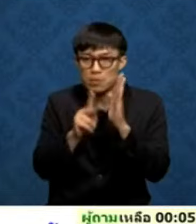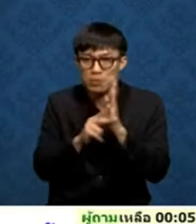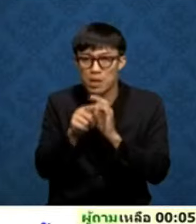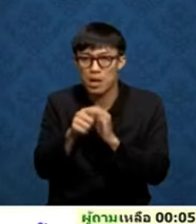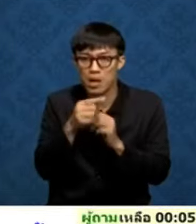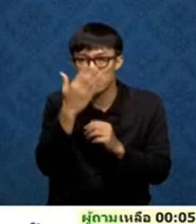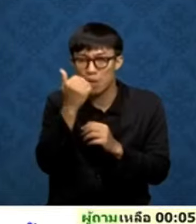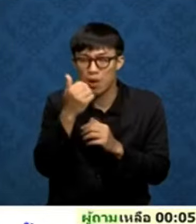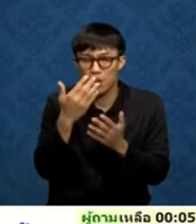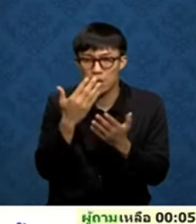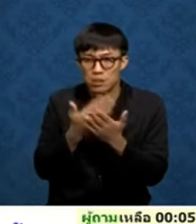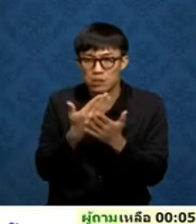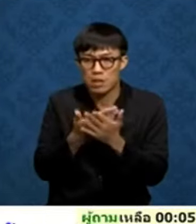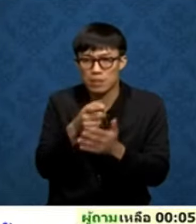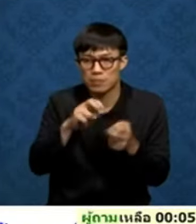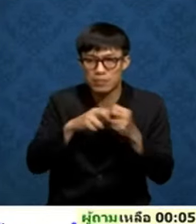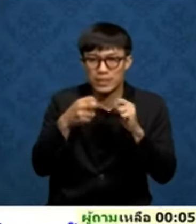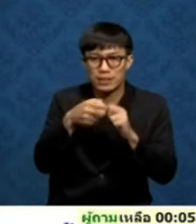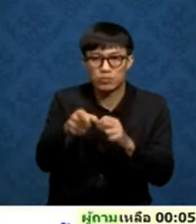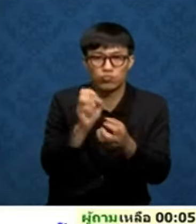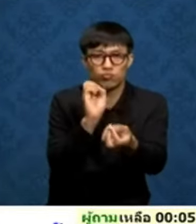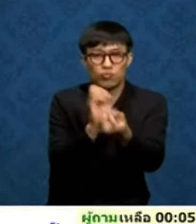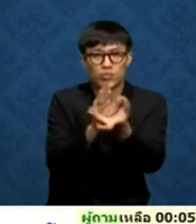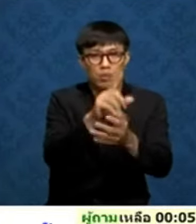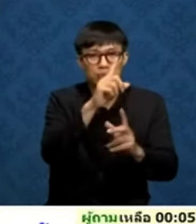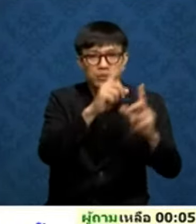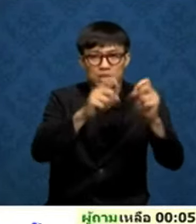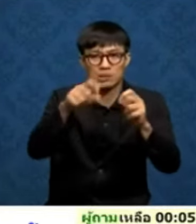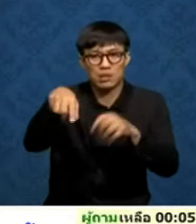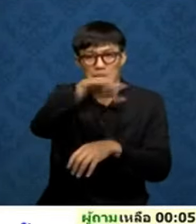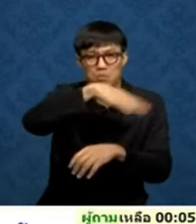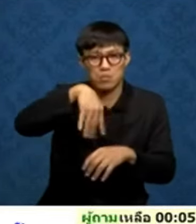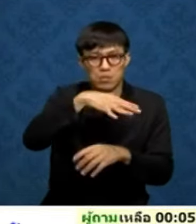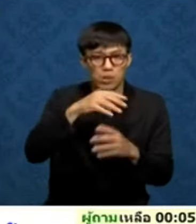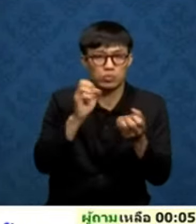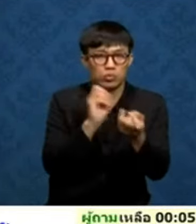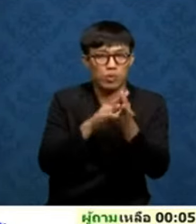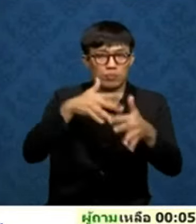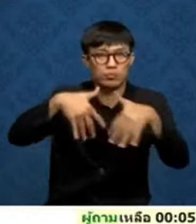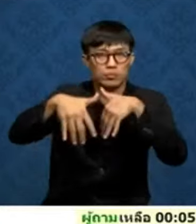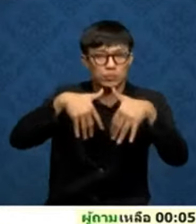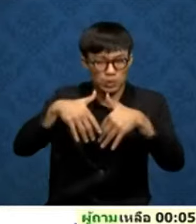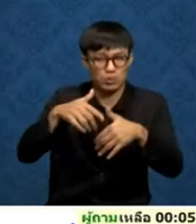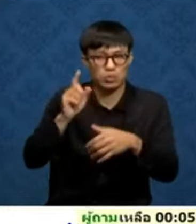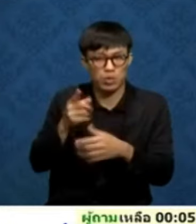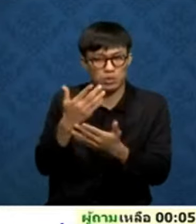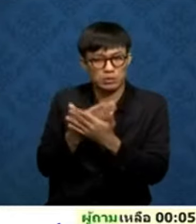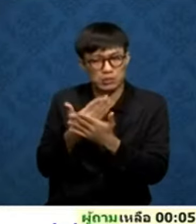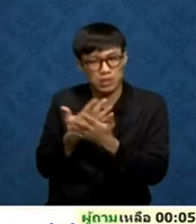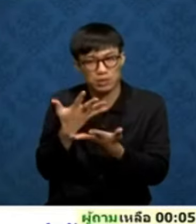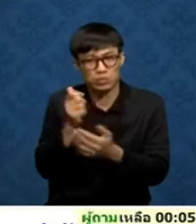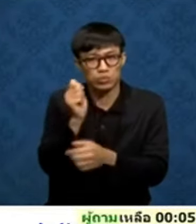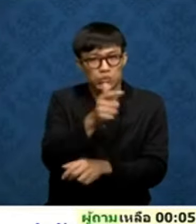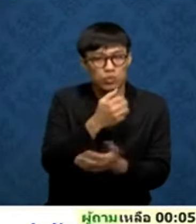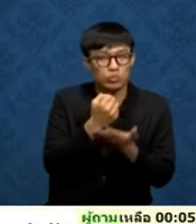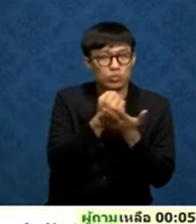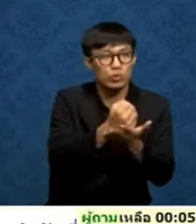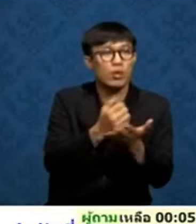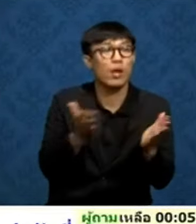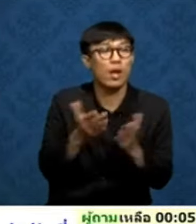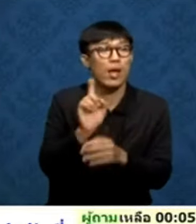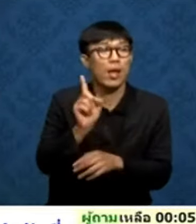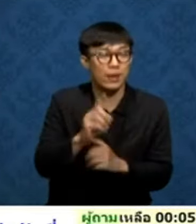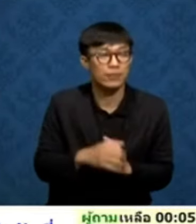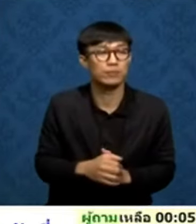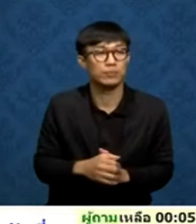ดเชยสิ่งที่จะต้องที่เสียหายและจะต้องดำเนินการนะครับแล้วก็เป็นสิ่งที่จะต้องทำไปสำหรับเรื่องต่